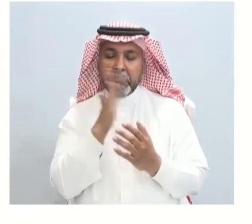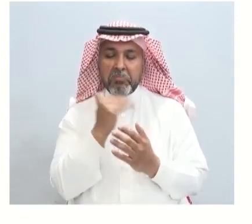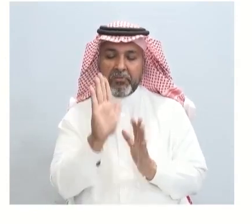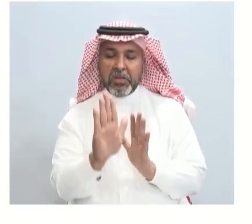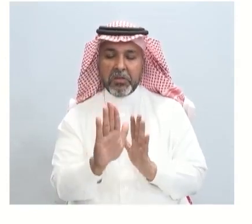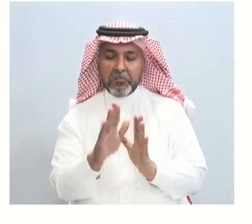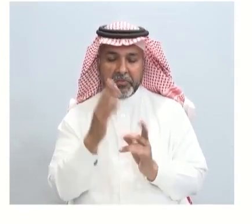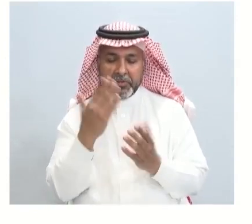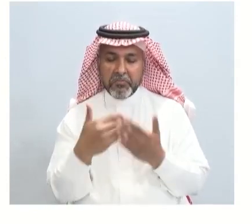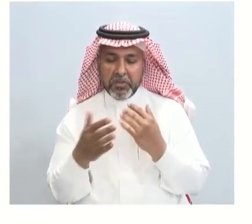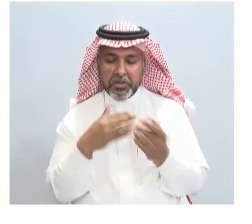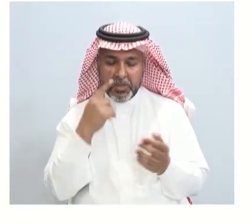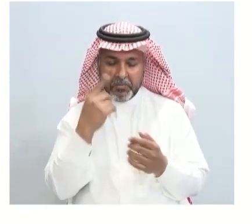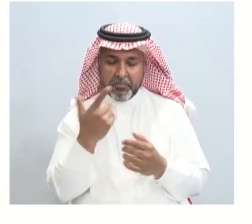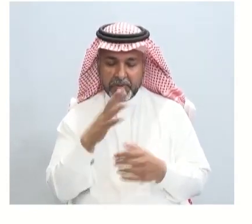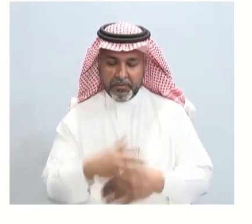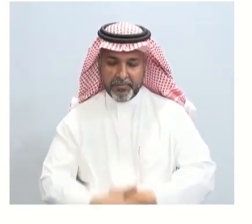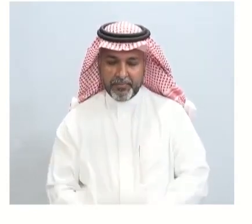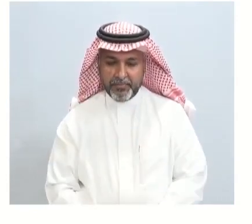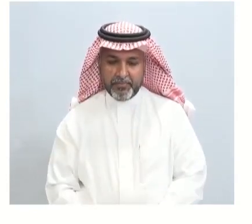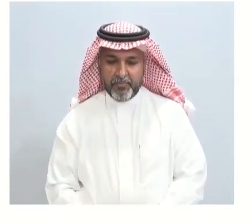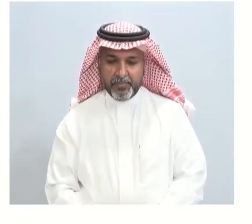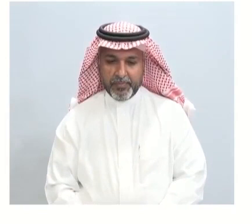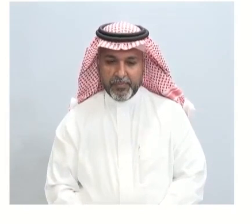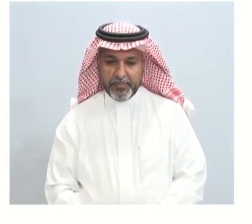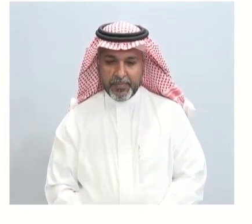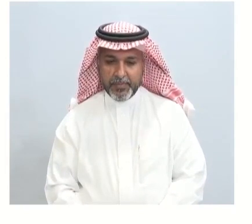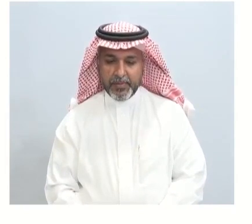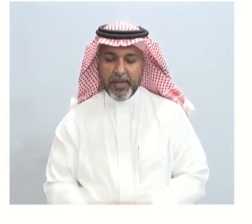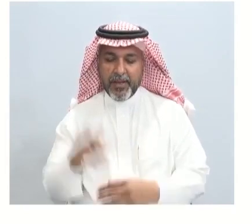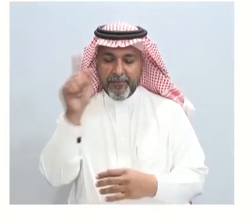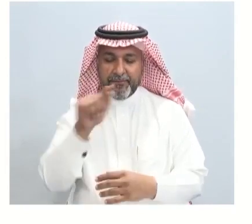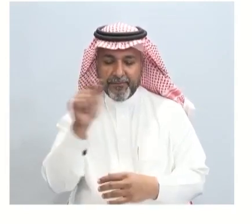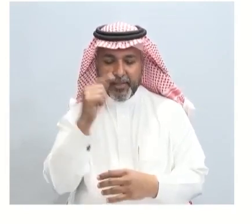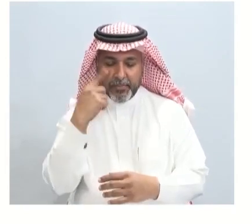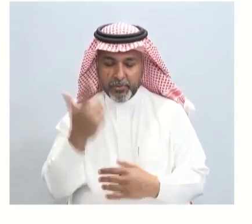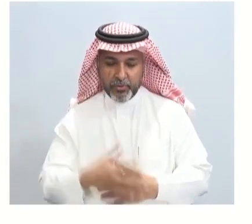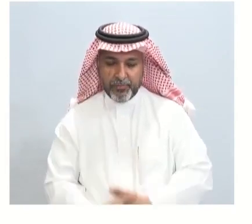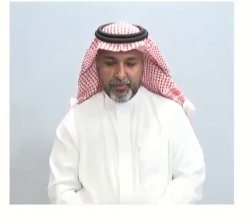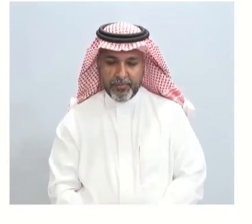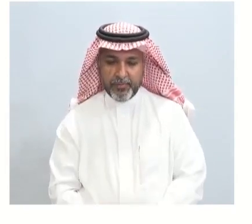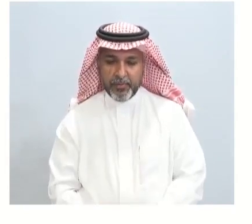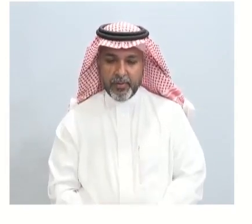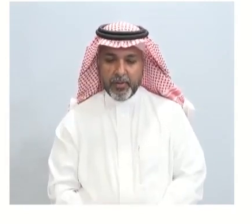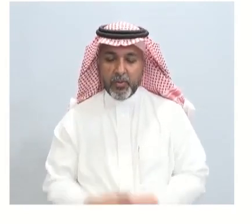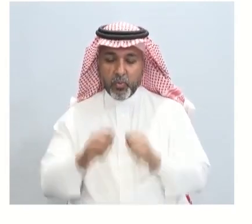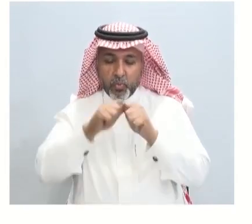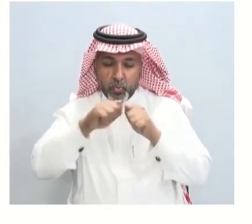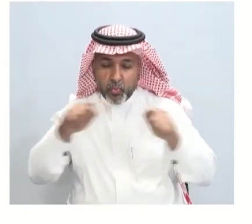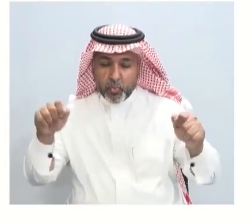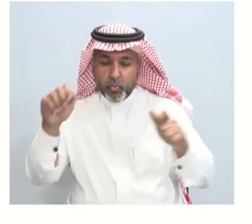للسعه وبالنسبه لطول الدوره وبالتالي نلاحظ ان هنا انا ما عندي الا ثيتا وبالتالي نقول مباشره ان